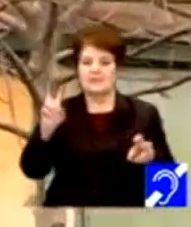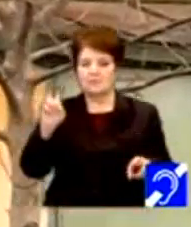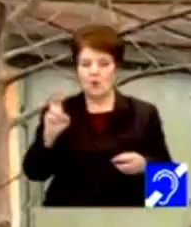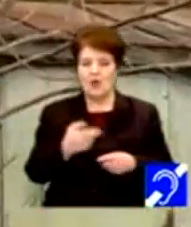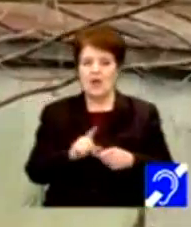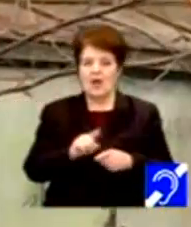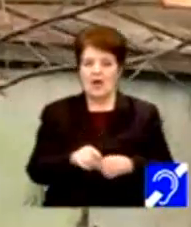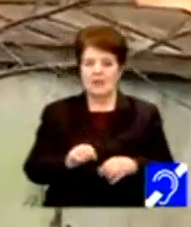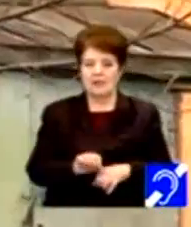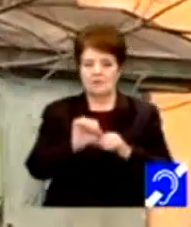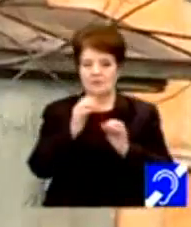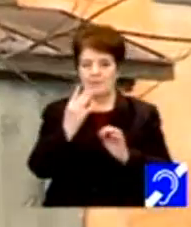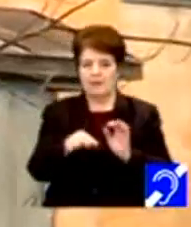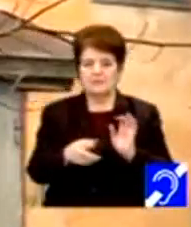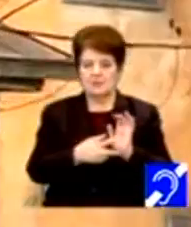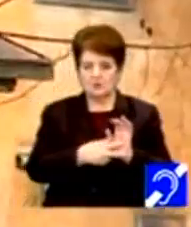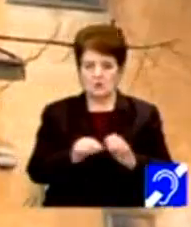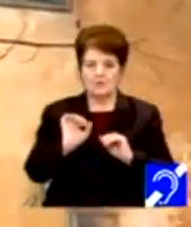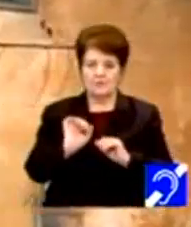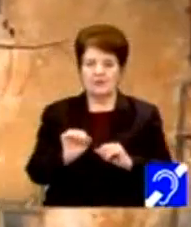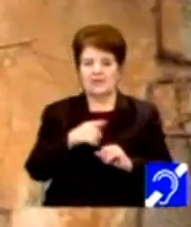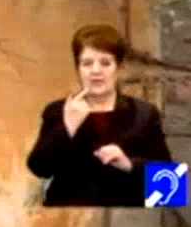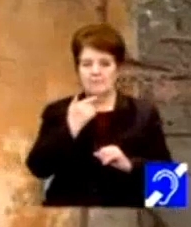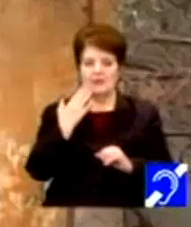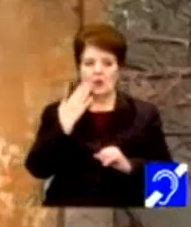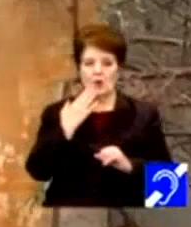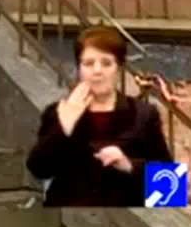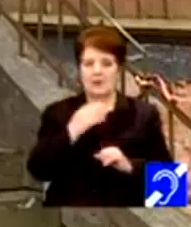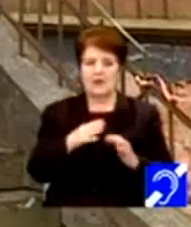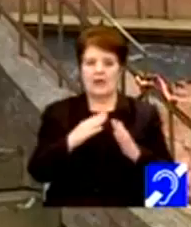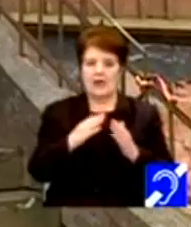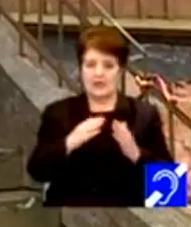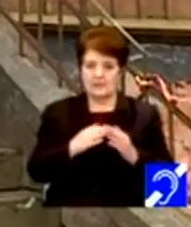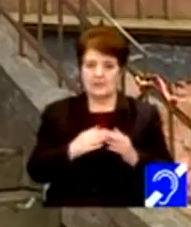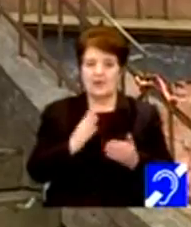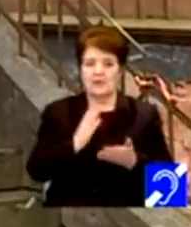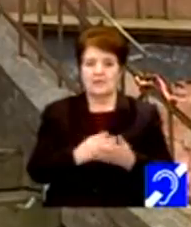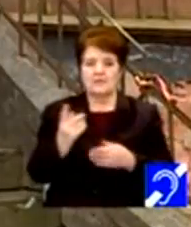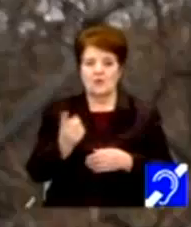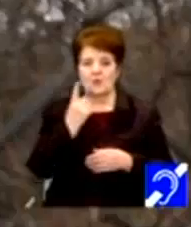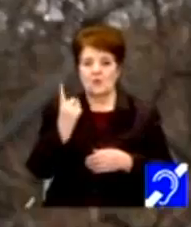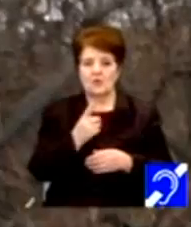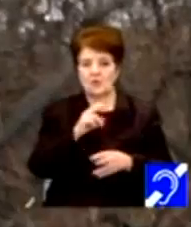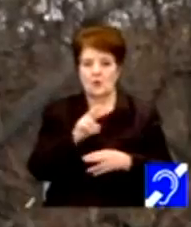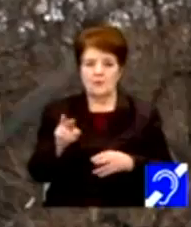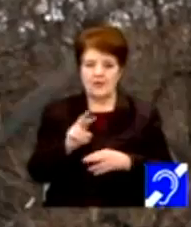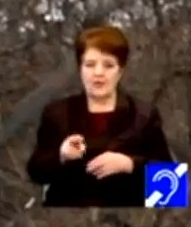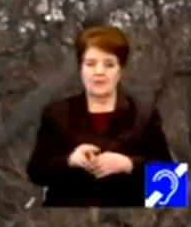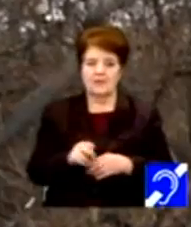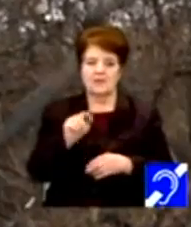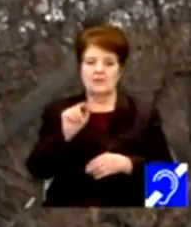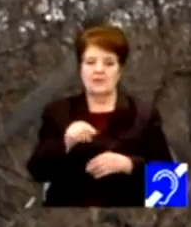de la 1848 și un apărător al limbii române. Totodată, casa lui Aron Pumnul este unul dintre obiectivele turistice de